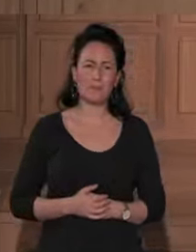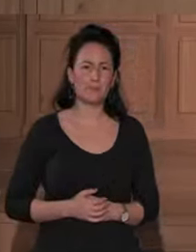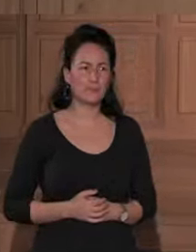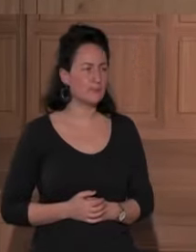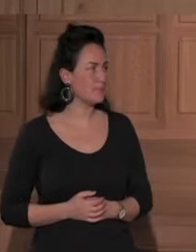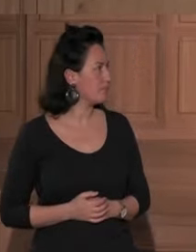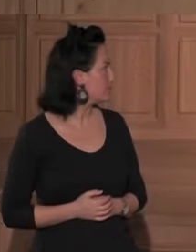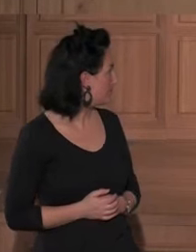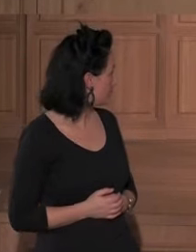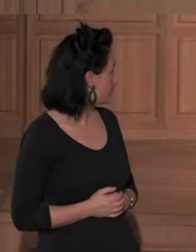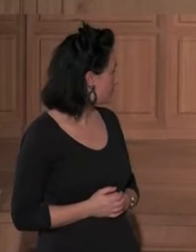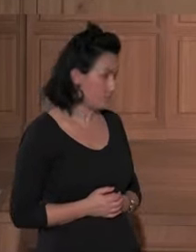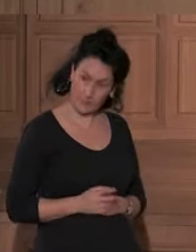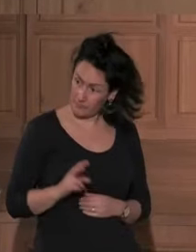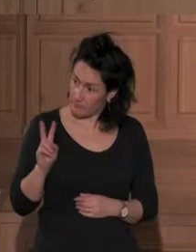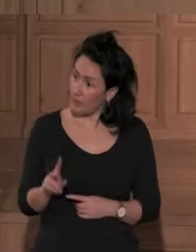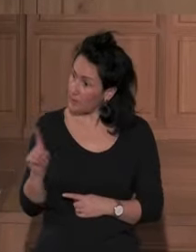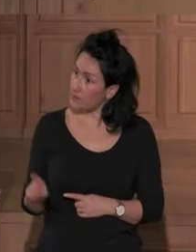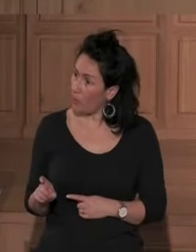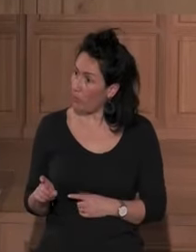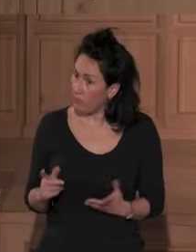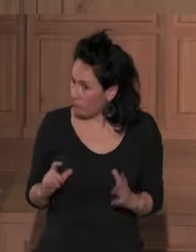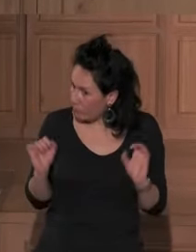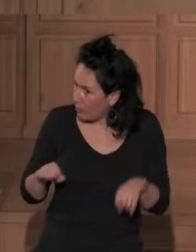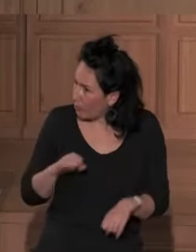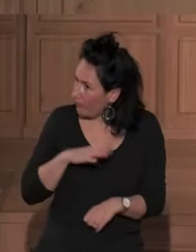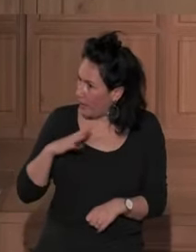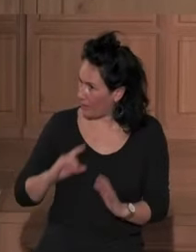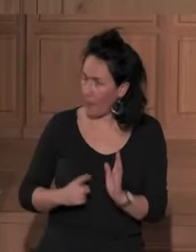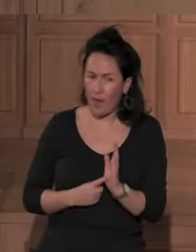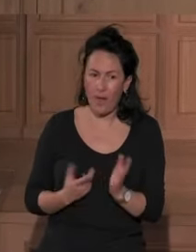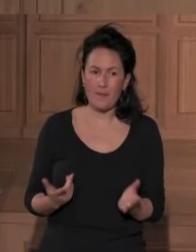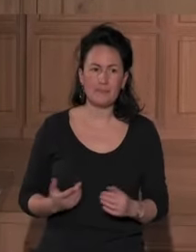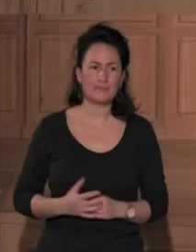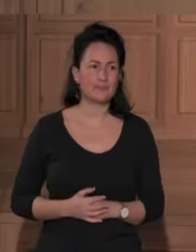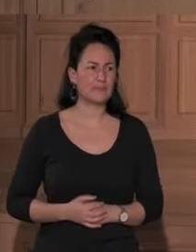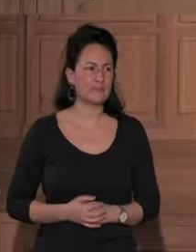Ça, c'est une vraie question. On a le droit d'être fier.